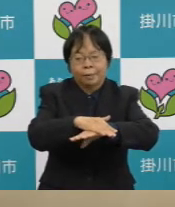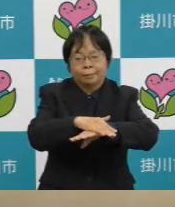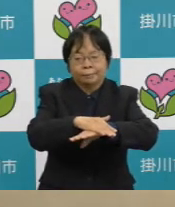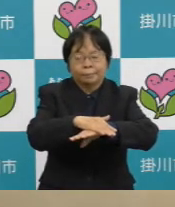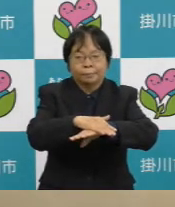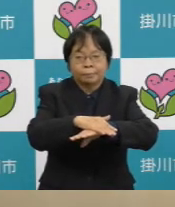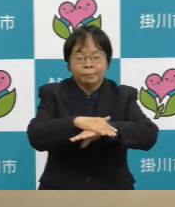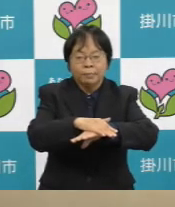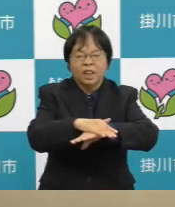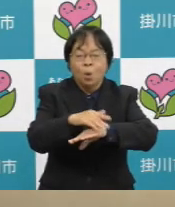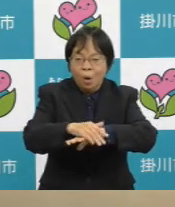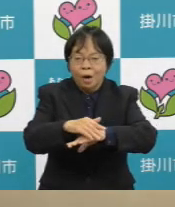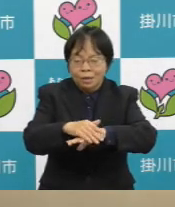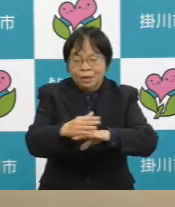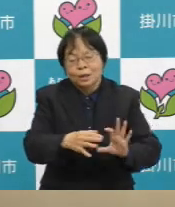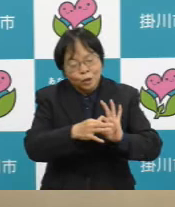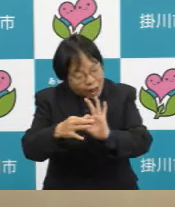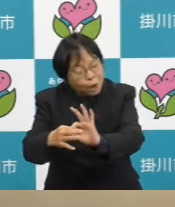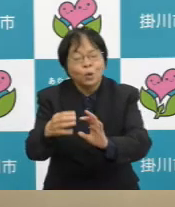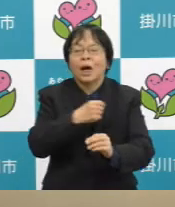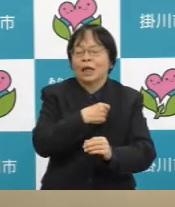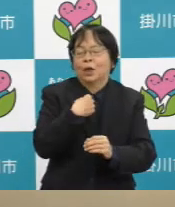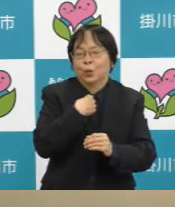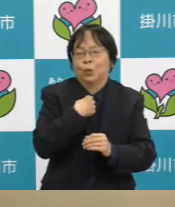伝えられる、あるいは